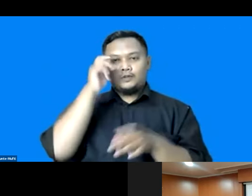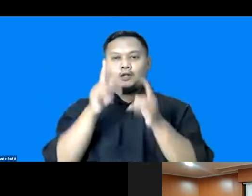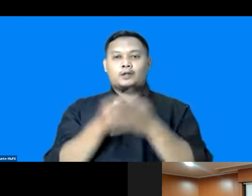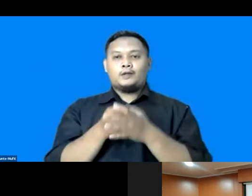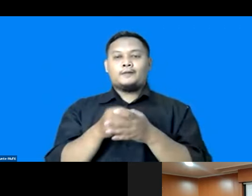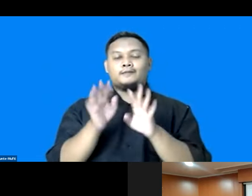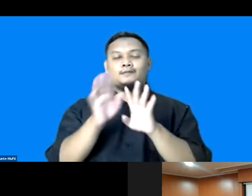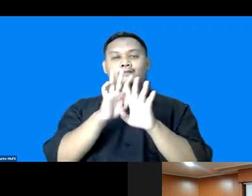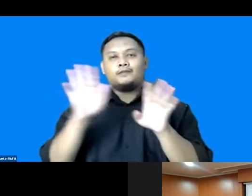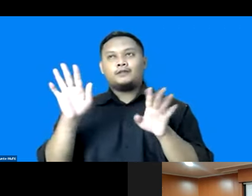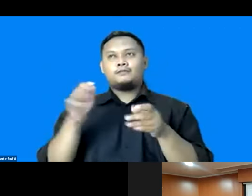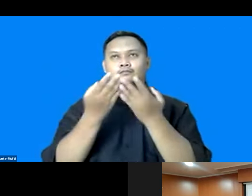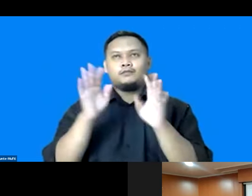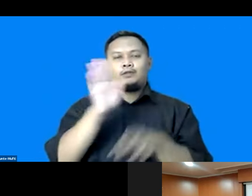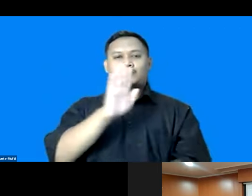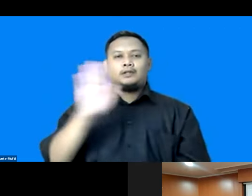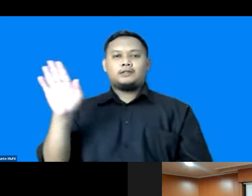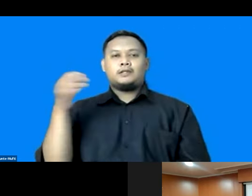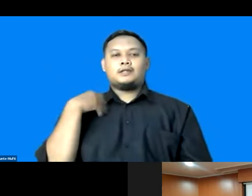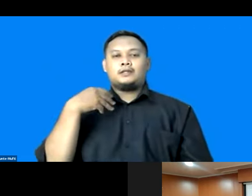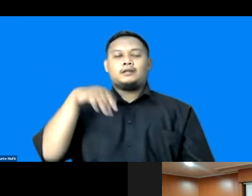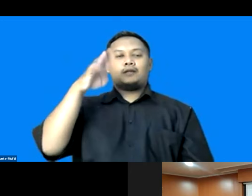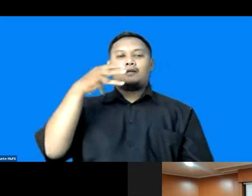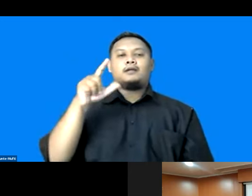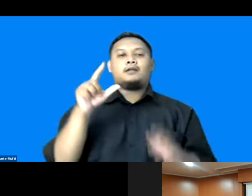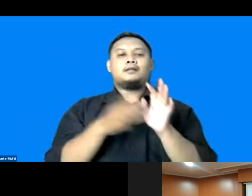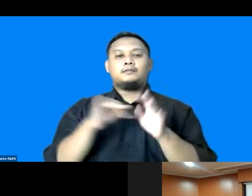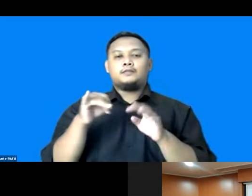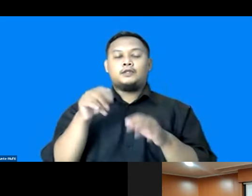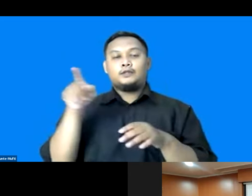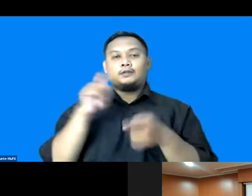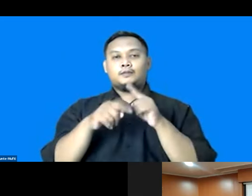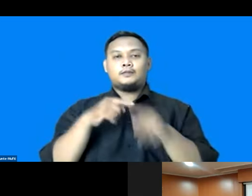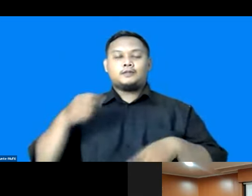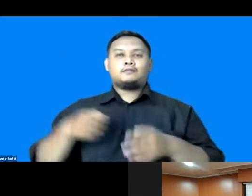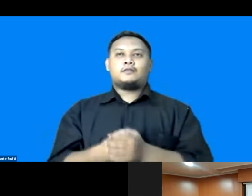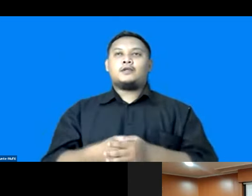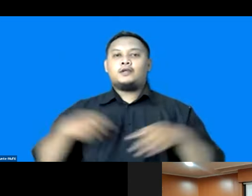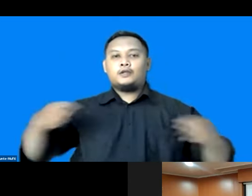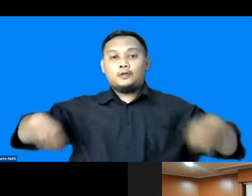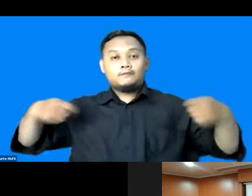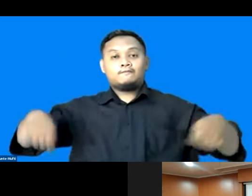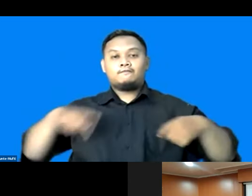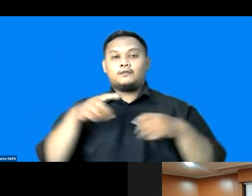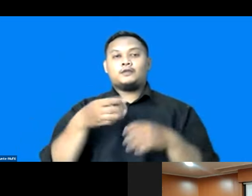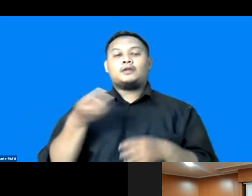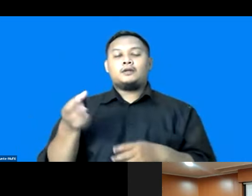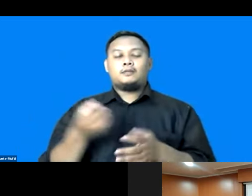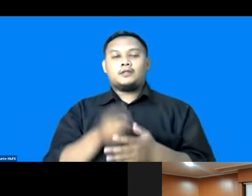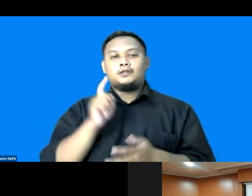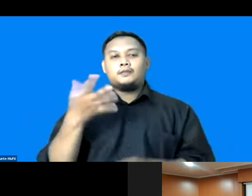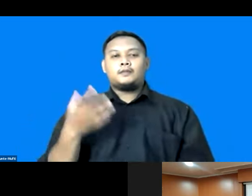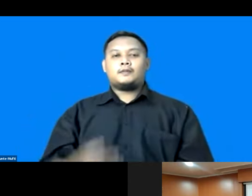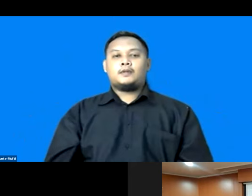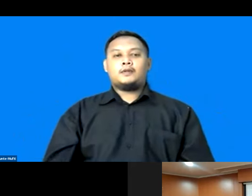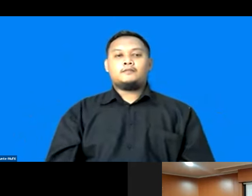digeser, Kak Elmi mungkin ada di sini, nah itu teman-teman pengguna kursi roda juga lebih mudah karena ditarik.